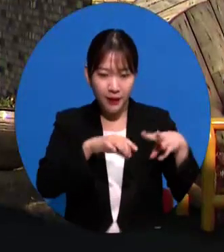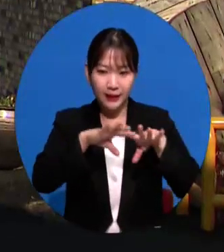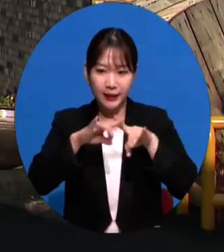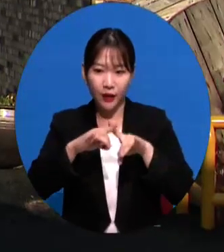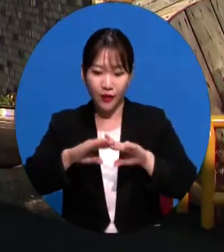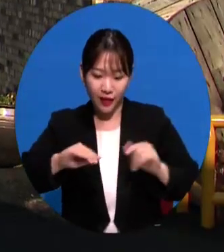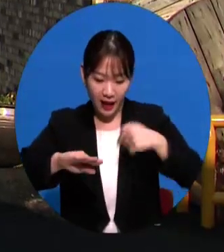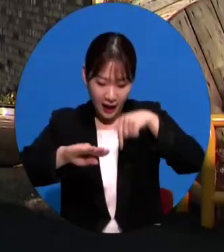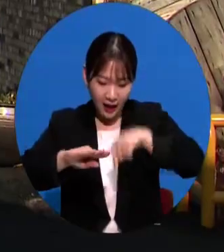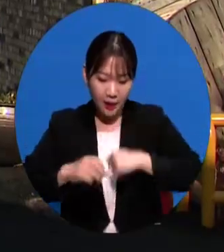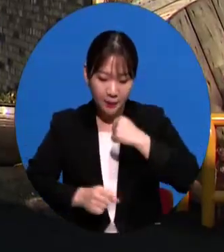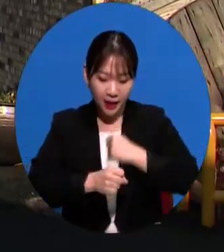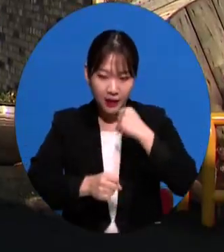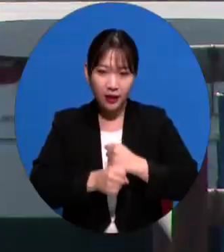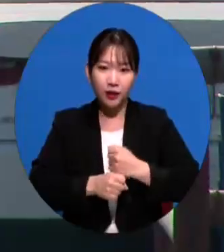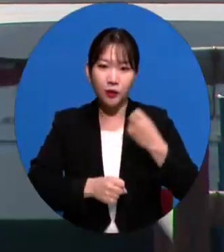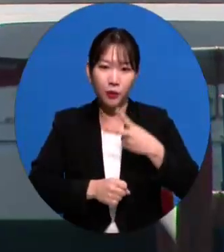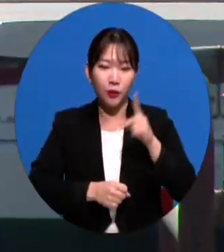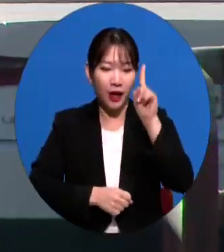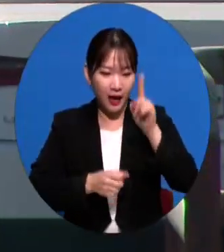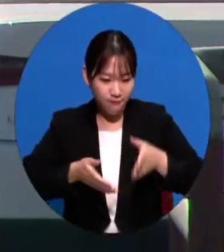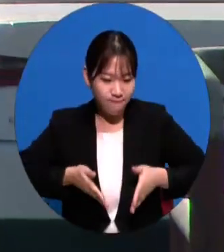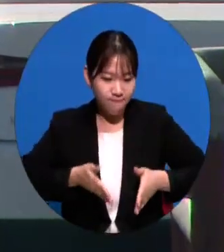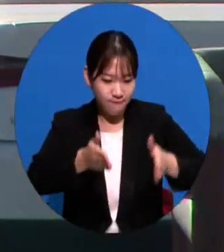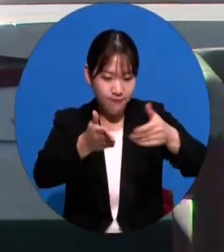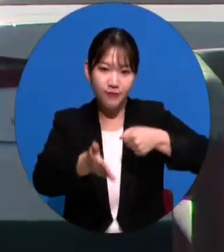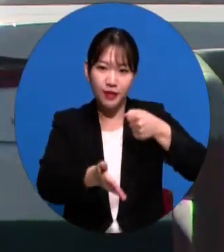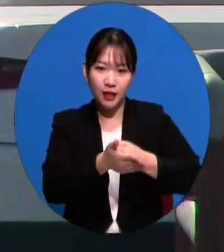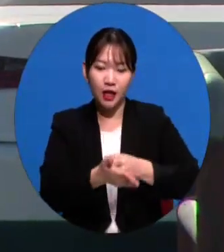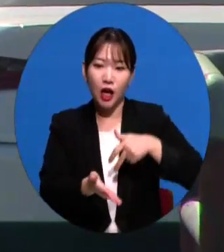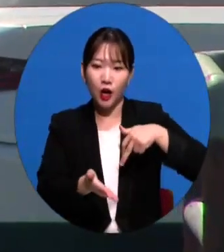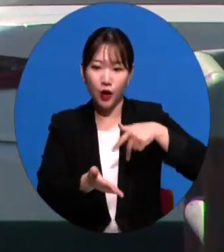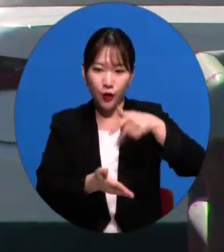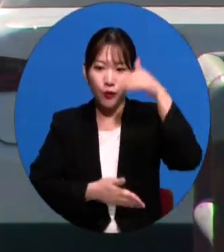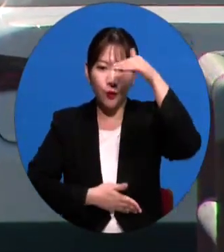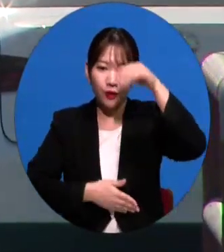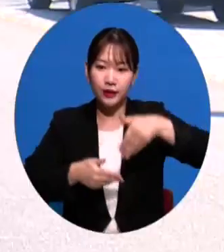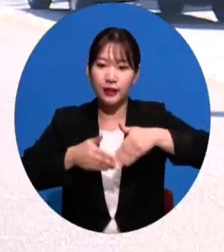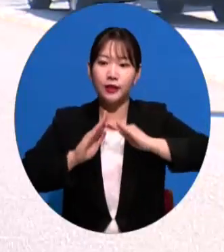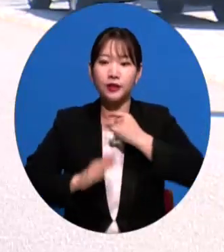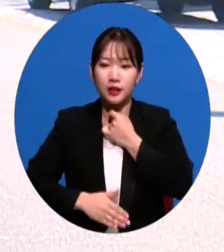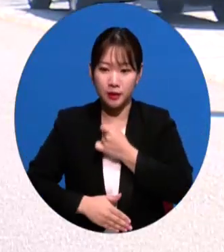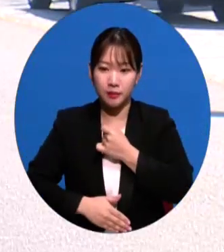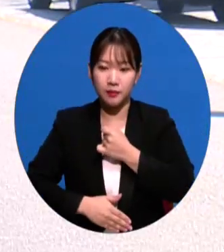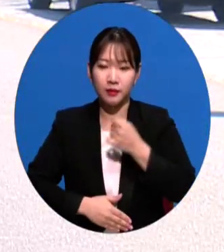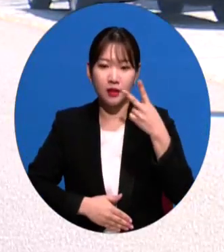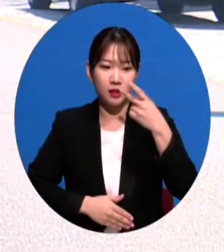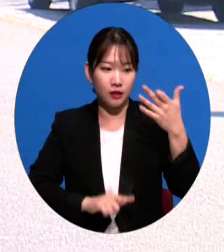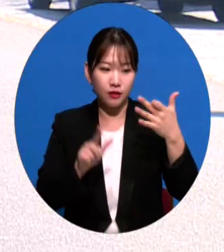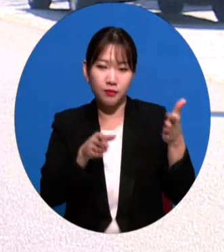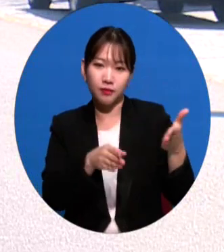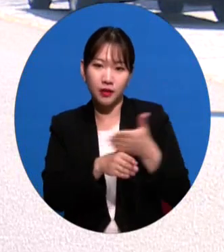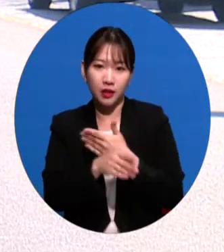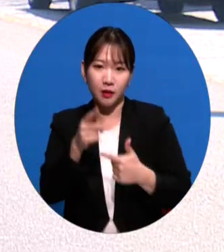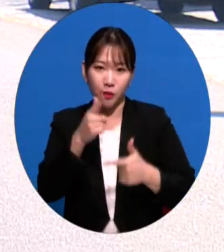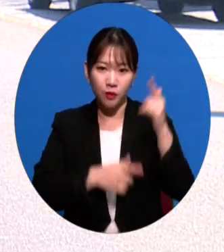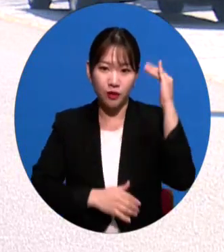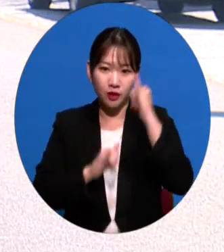비롯해 일방 통행 지정 등 걷는 관광지를 지향하고 있습니다. 2019년부터